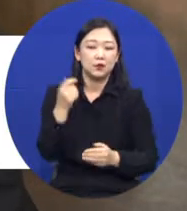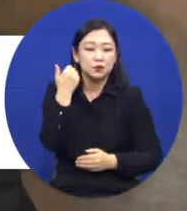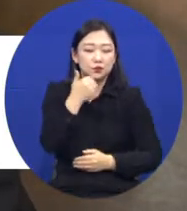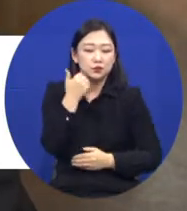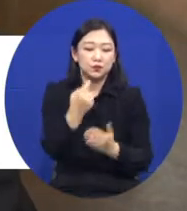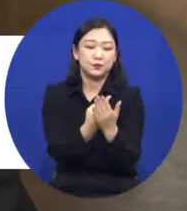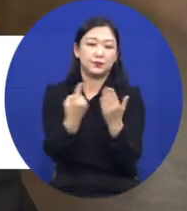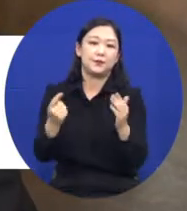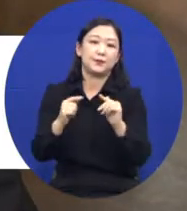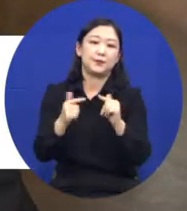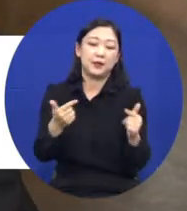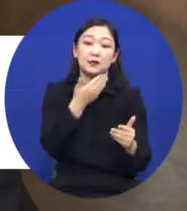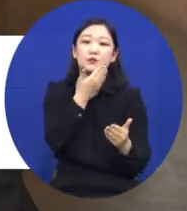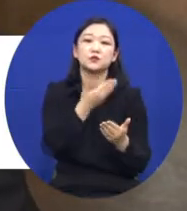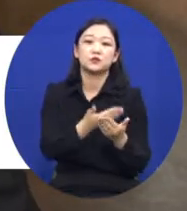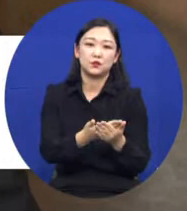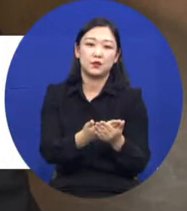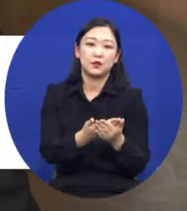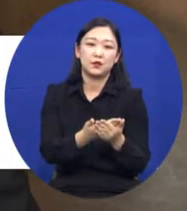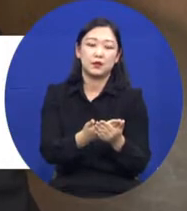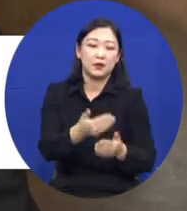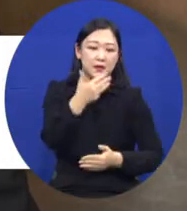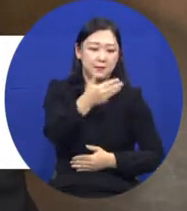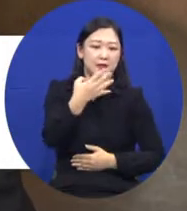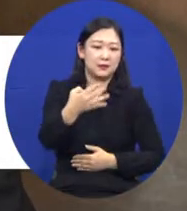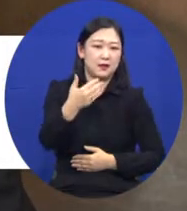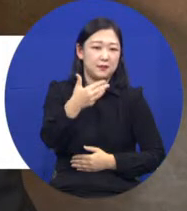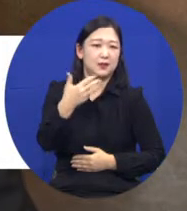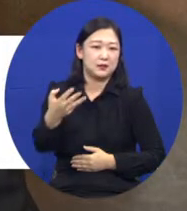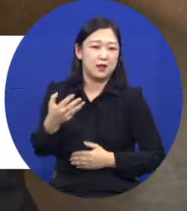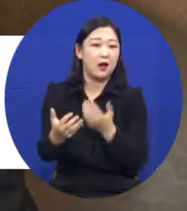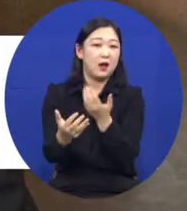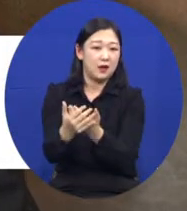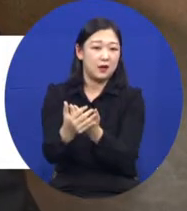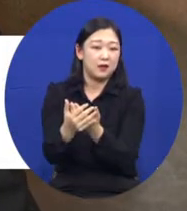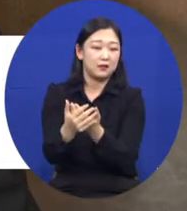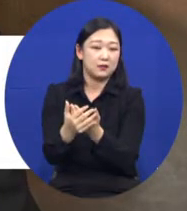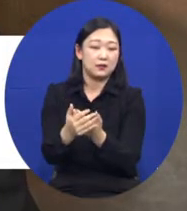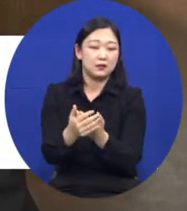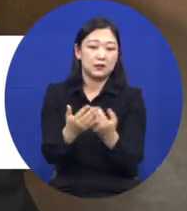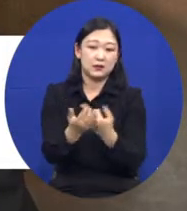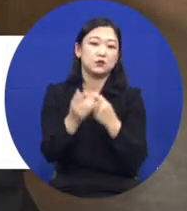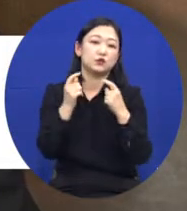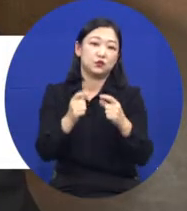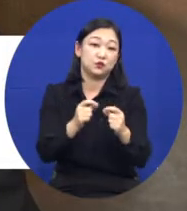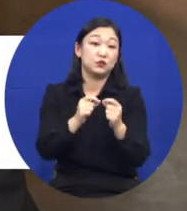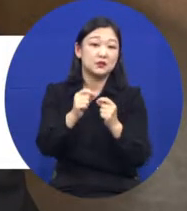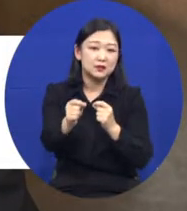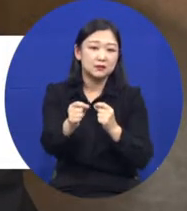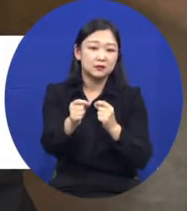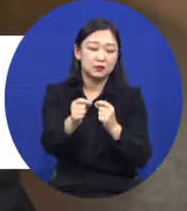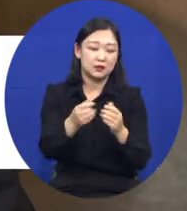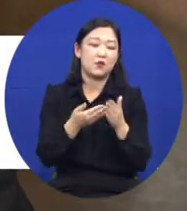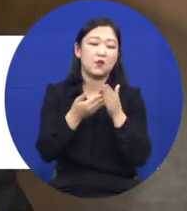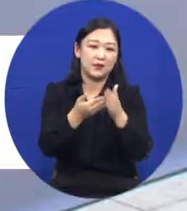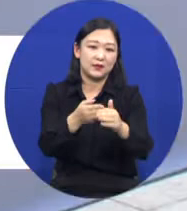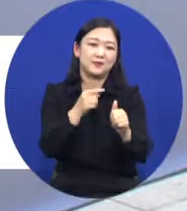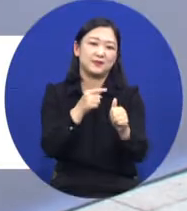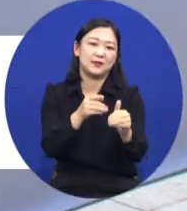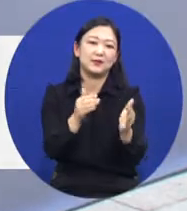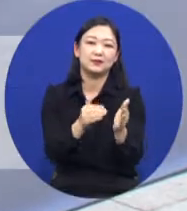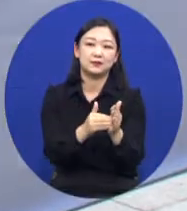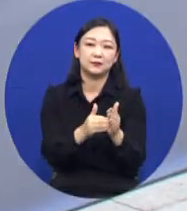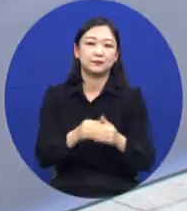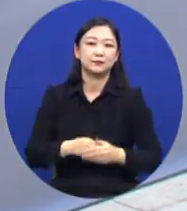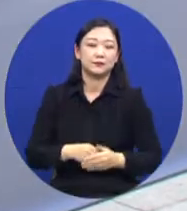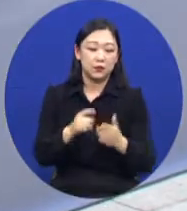소외되지 않고 관계 중요하고 5284 팔수 아니라 든지 제주도당 위에 써 보니 라고 지시했습니다